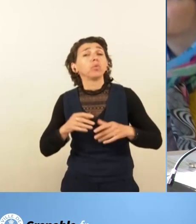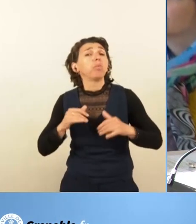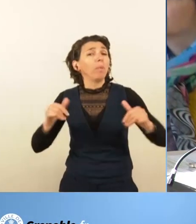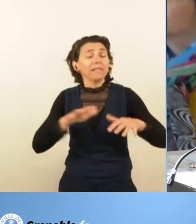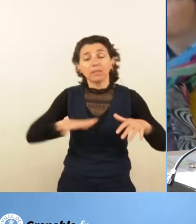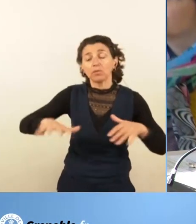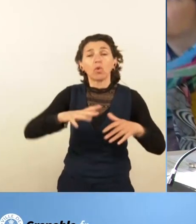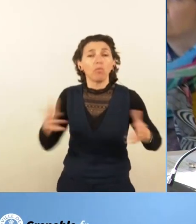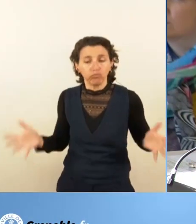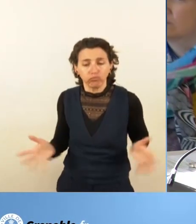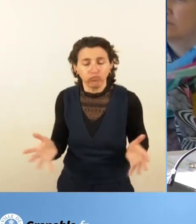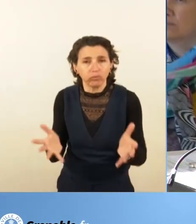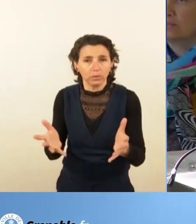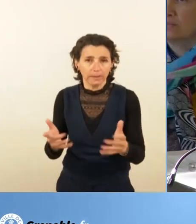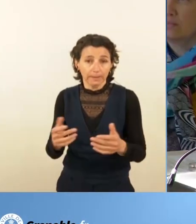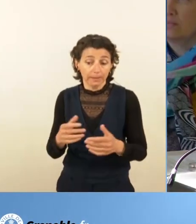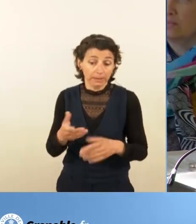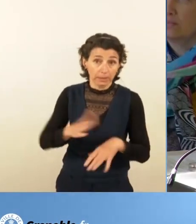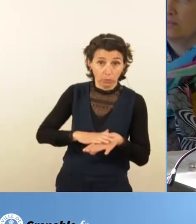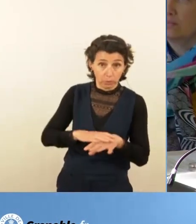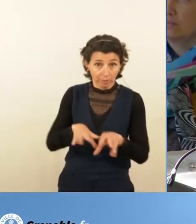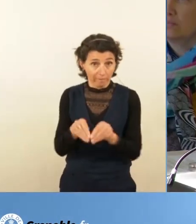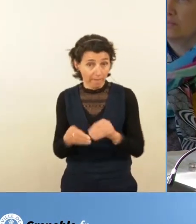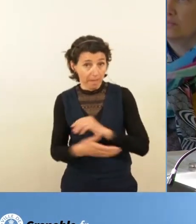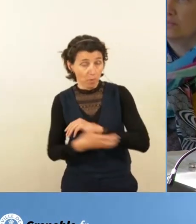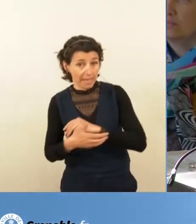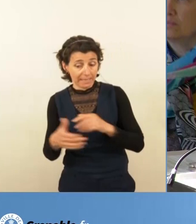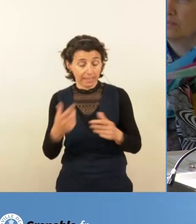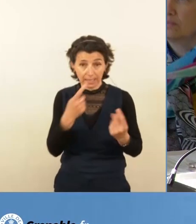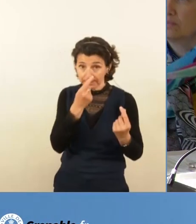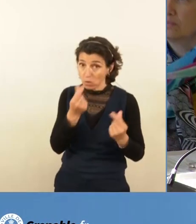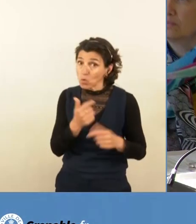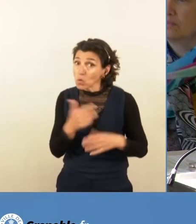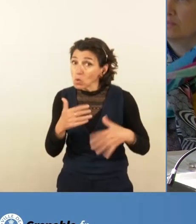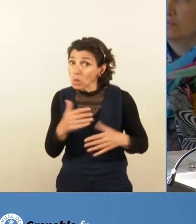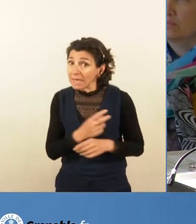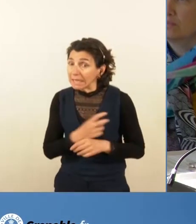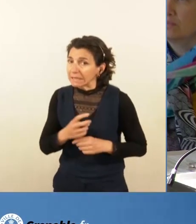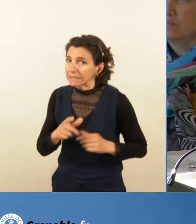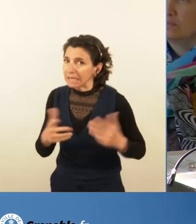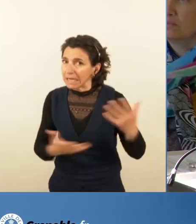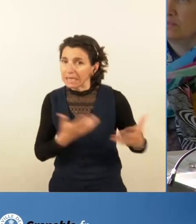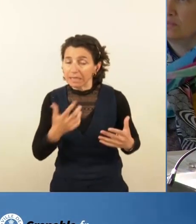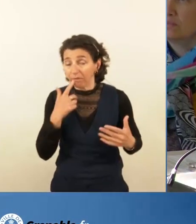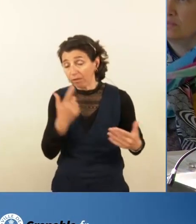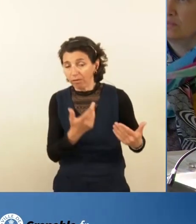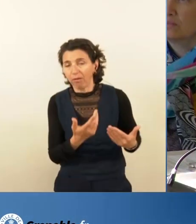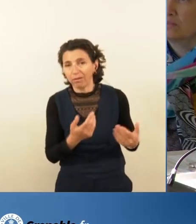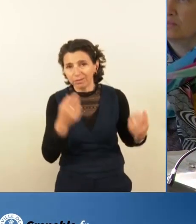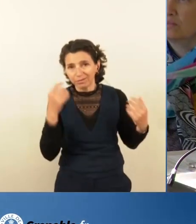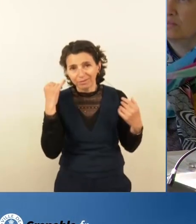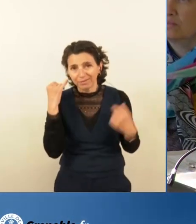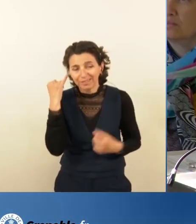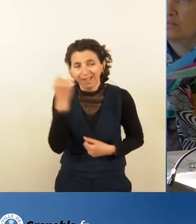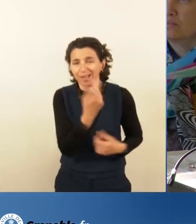le risque sur les familles les plus modestes on voit bien en fait on va bien les limites de l'exercice en définitif et en gros vous